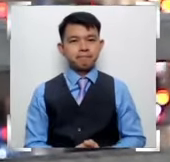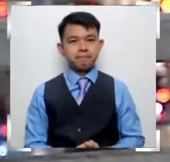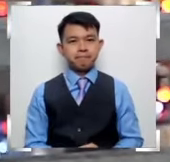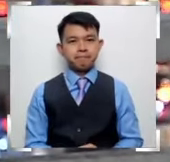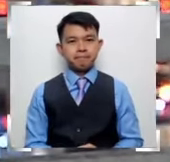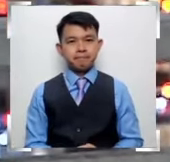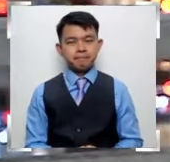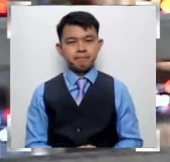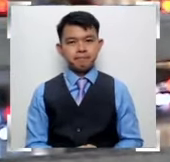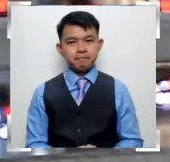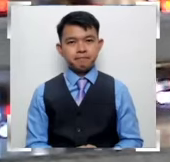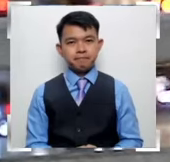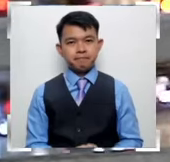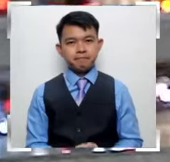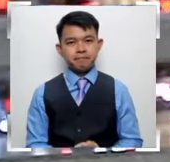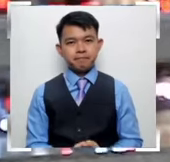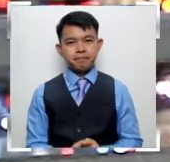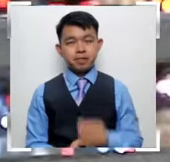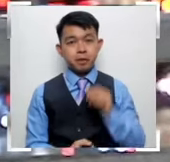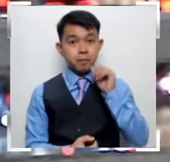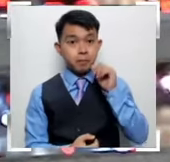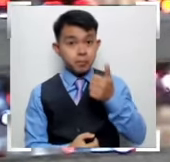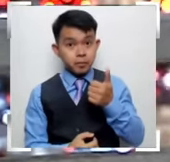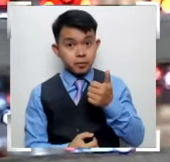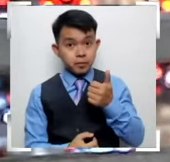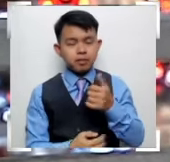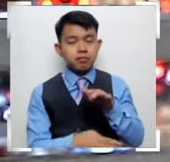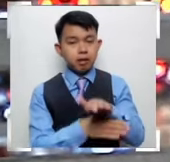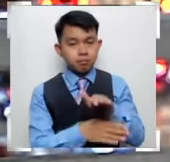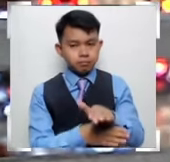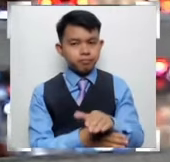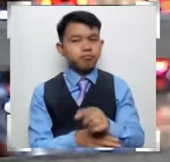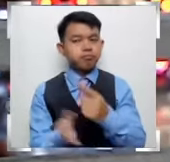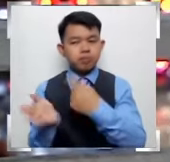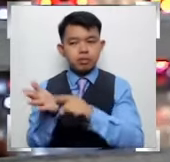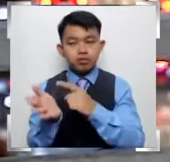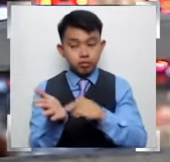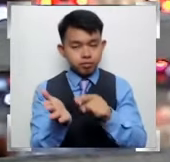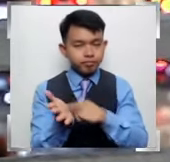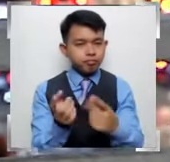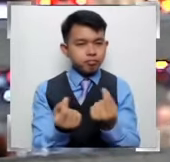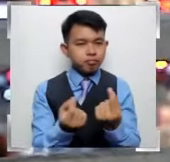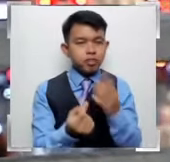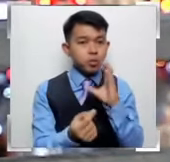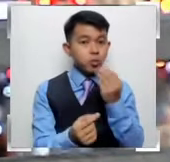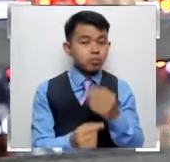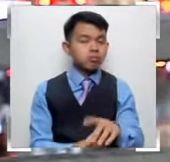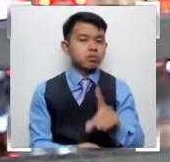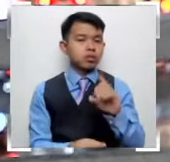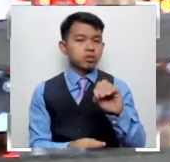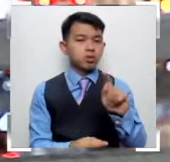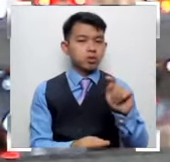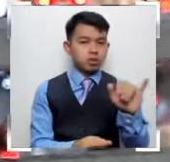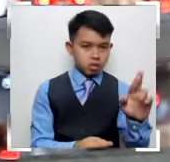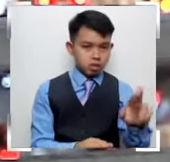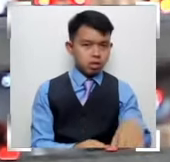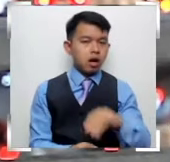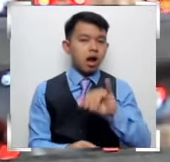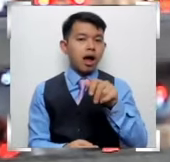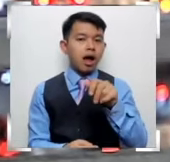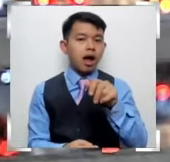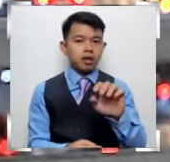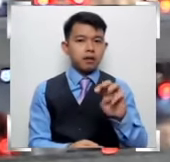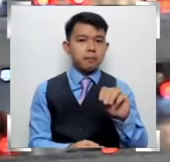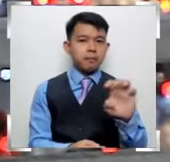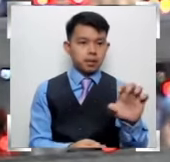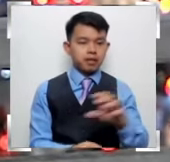Bukas ng hapon, magsasagawa ng inspeksyon sa NAIA Terminals sina DOTR Secretary Jaime Bautista at MIAA